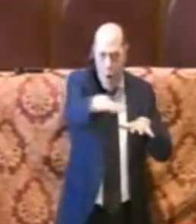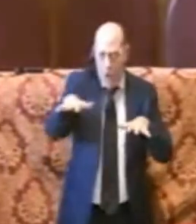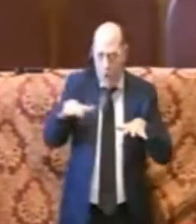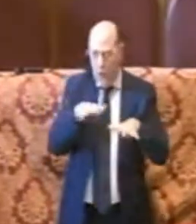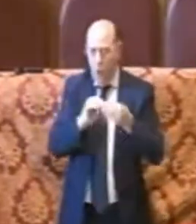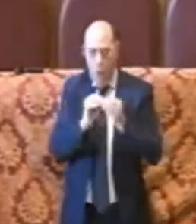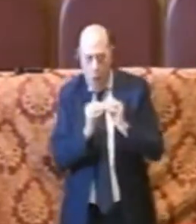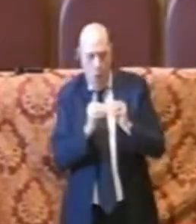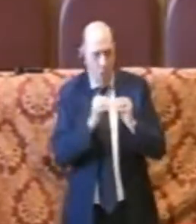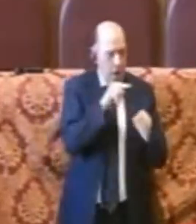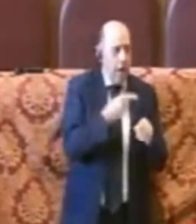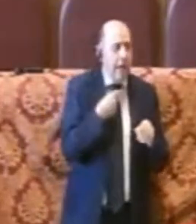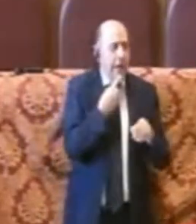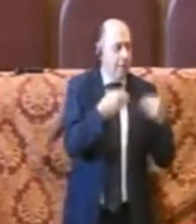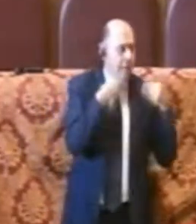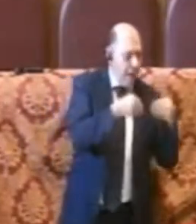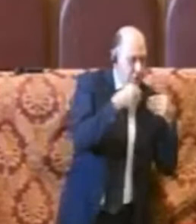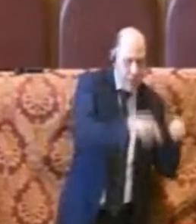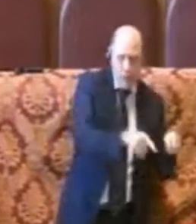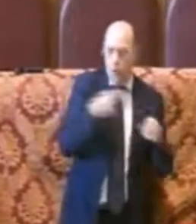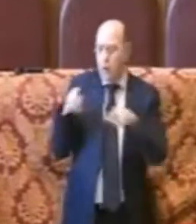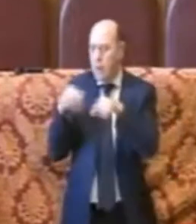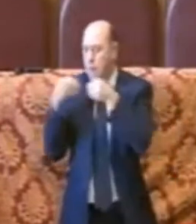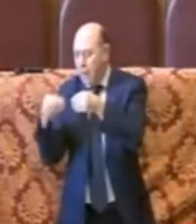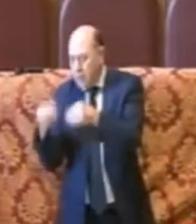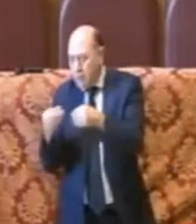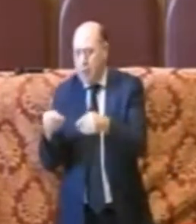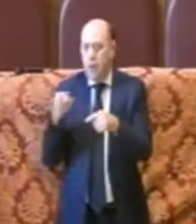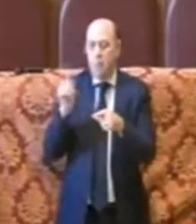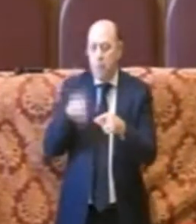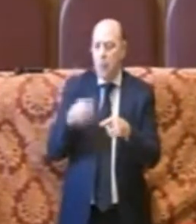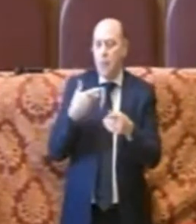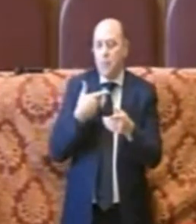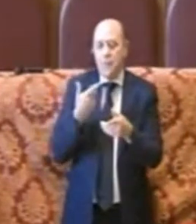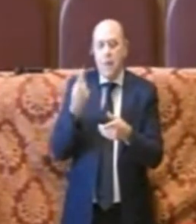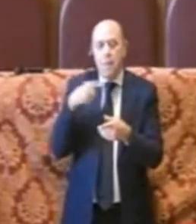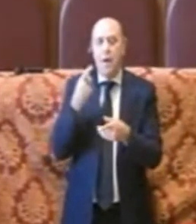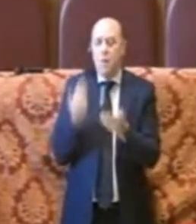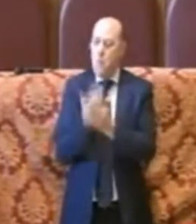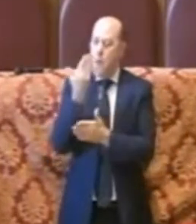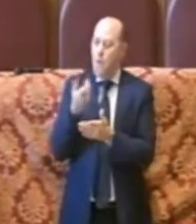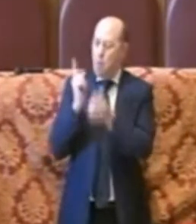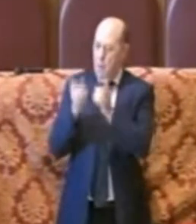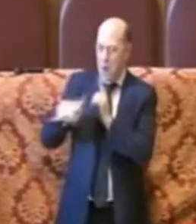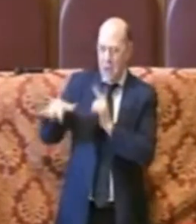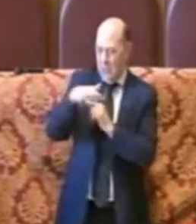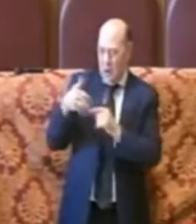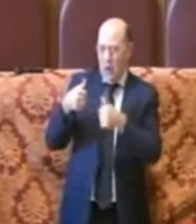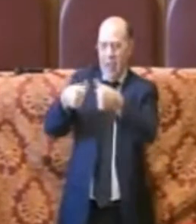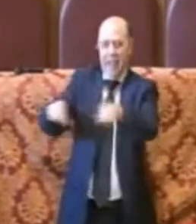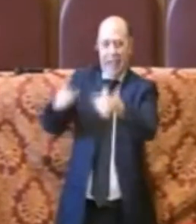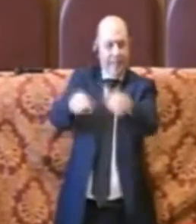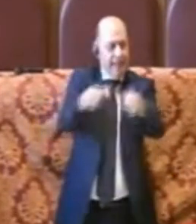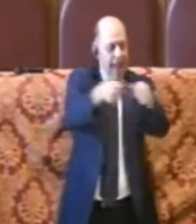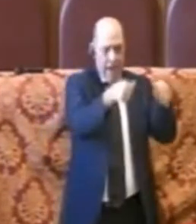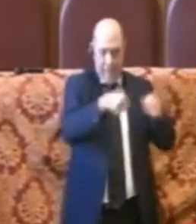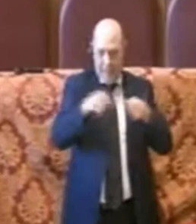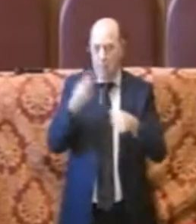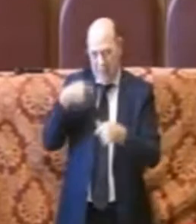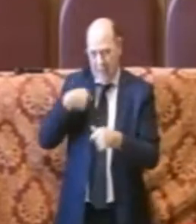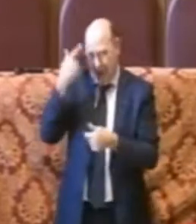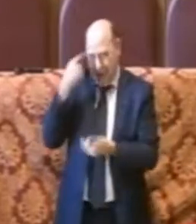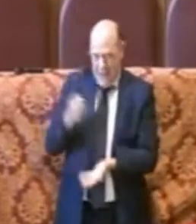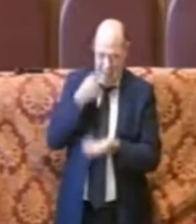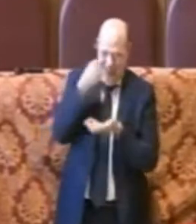alla partecipazione e degli indicatori legati alla popolazione residente, proprio per fare in modo che le risorse economiche legate